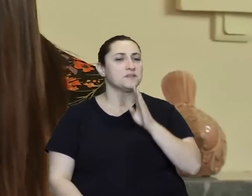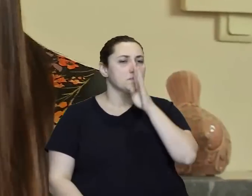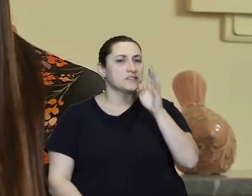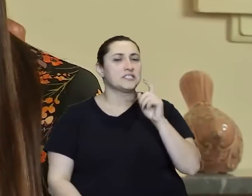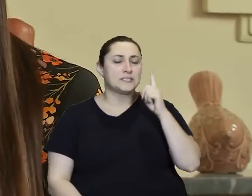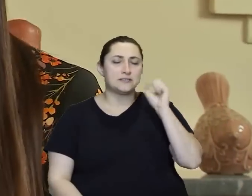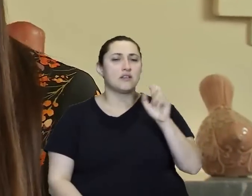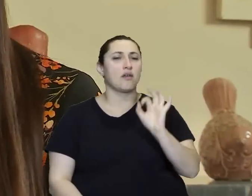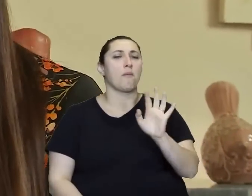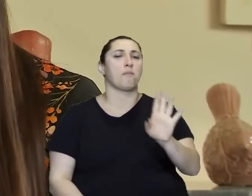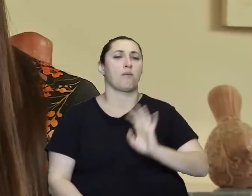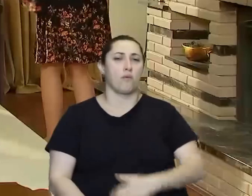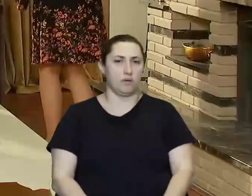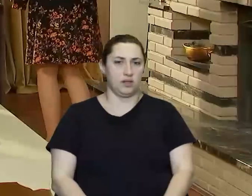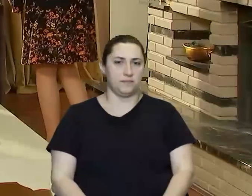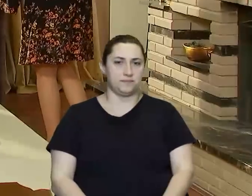dikine gidiyor.